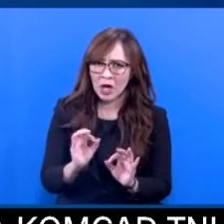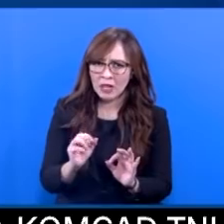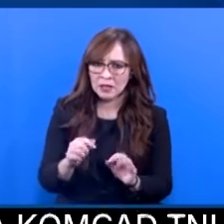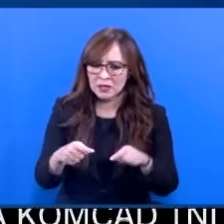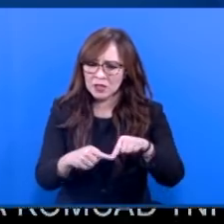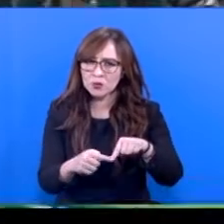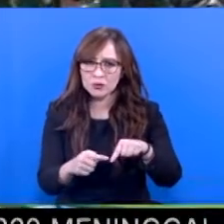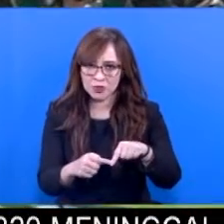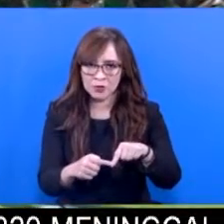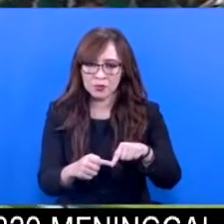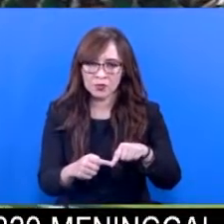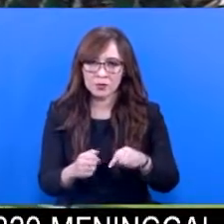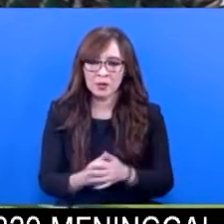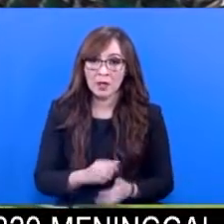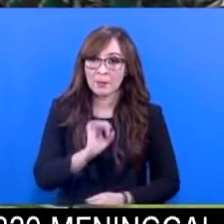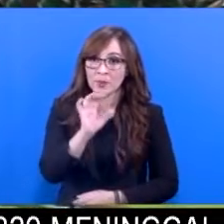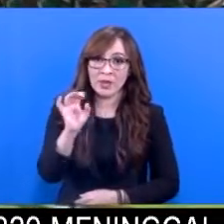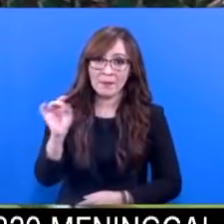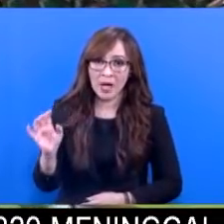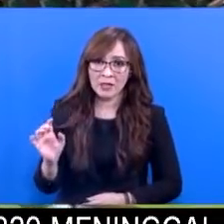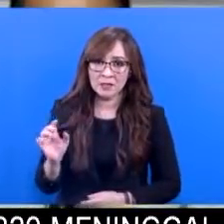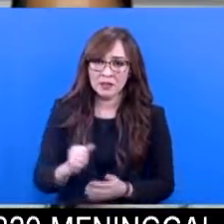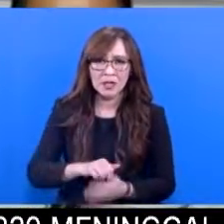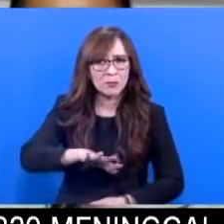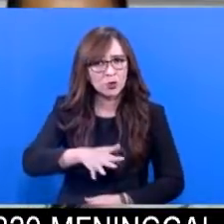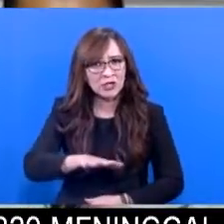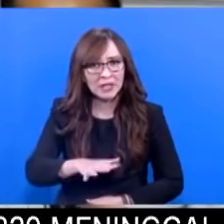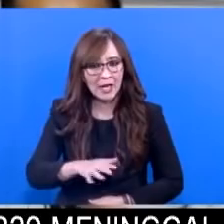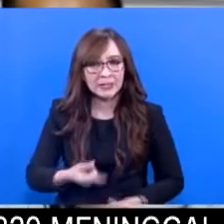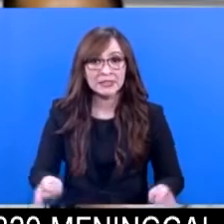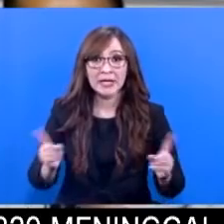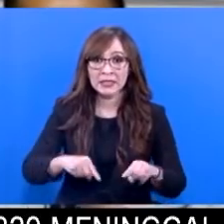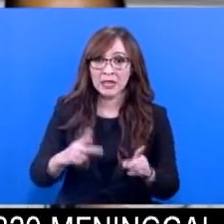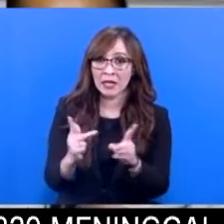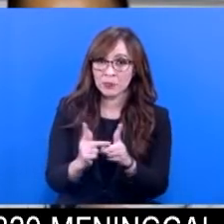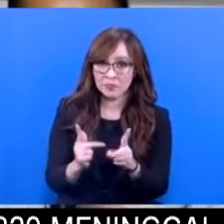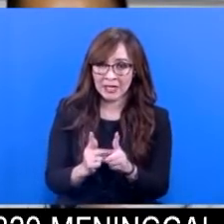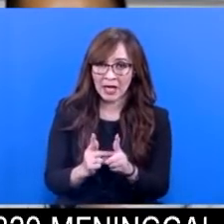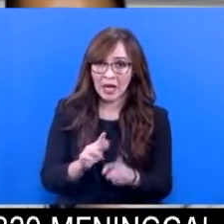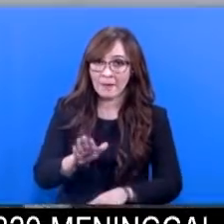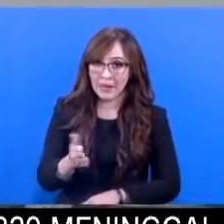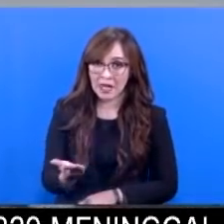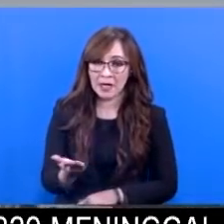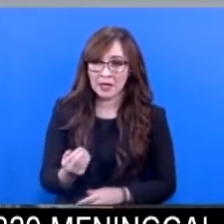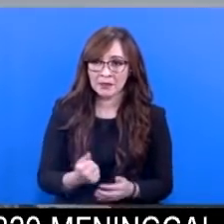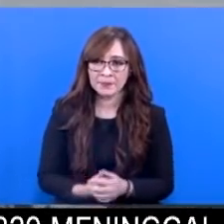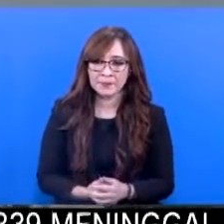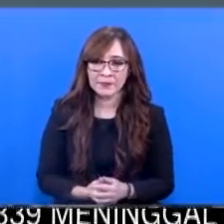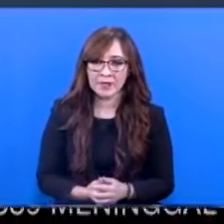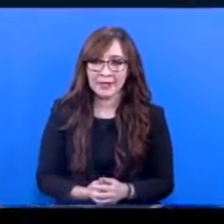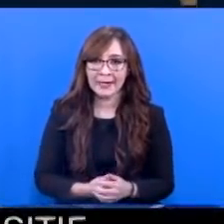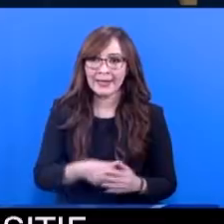pada umumnya. Beberapa faktor yang bisa menjadi kemungkinan penyebab terjadinya hipospadia antara lain, faktor